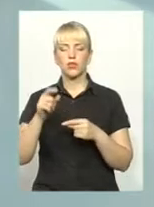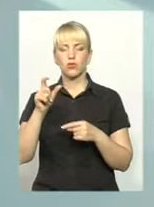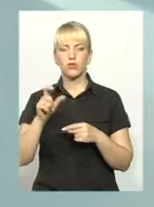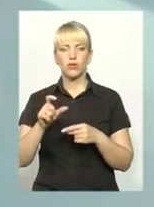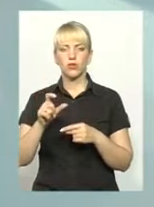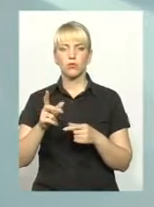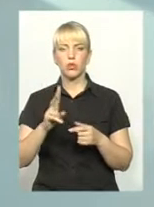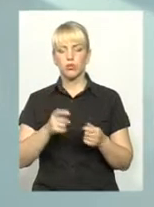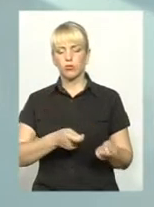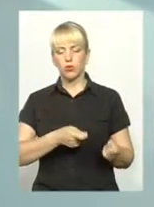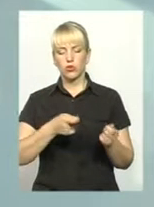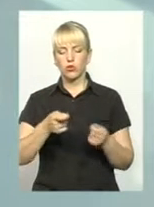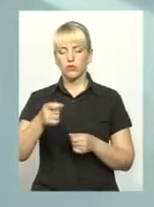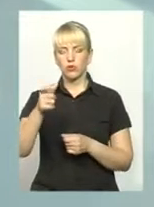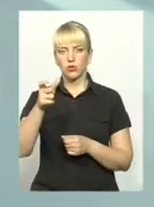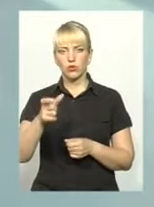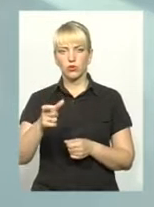доставки особи